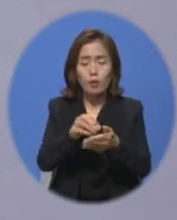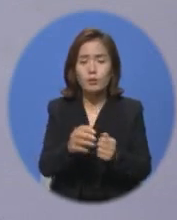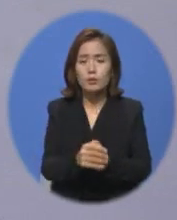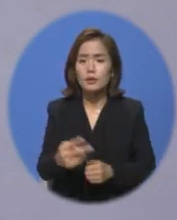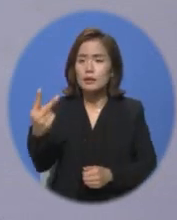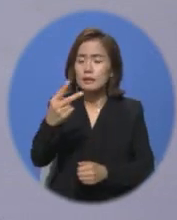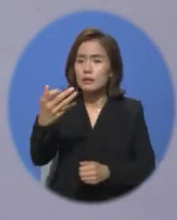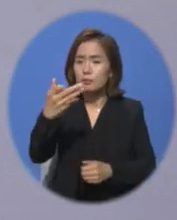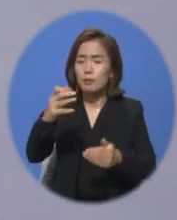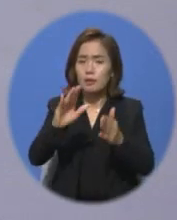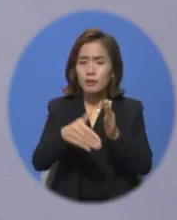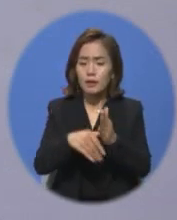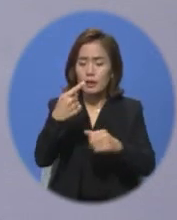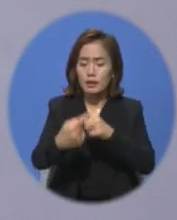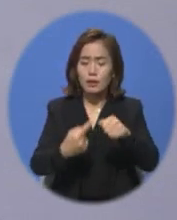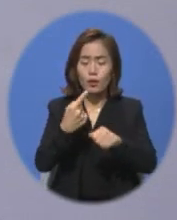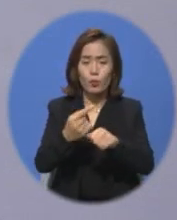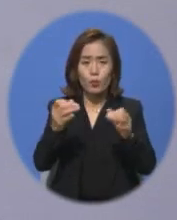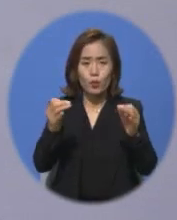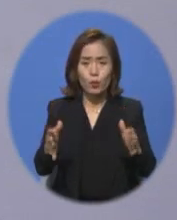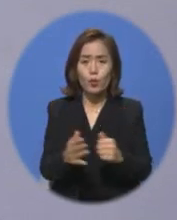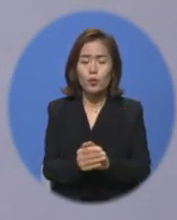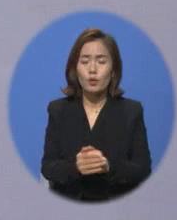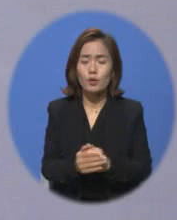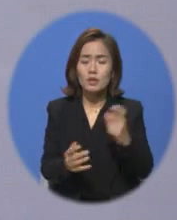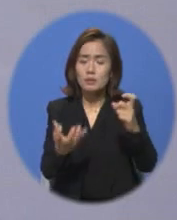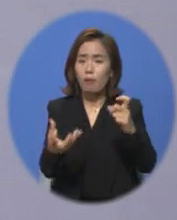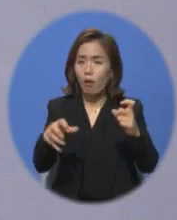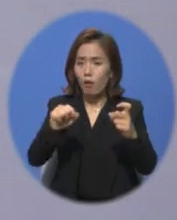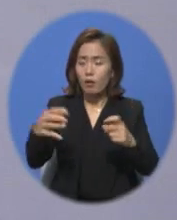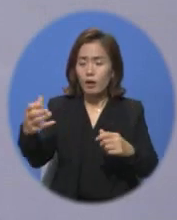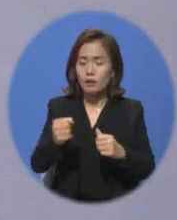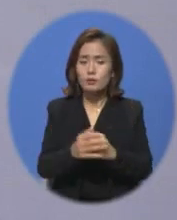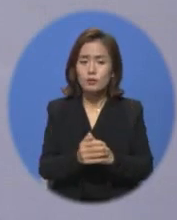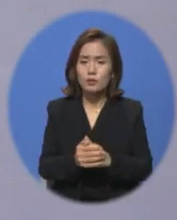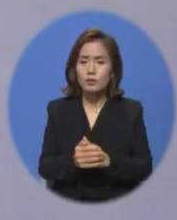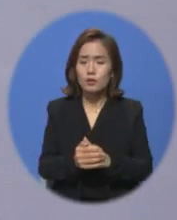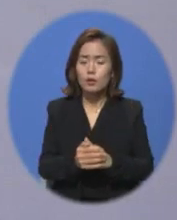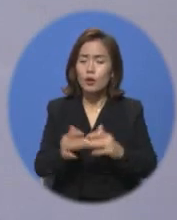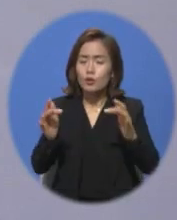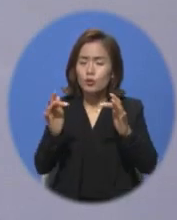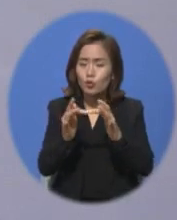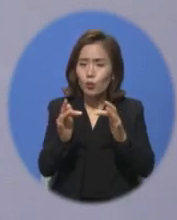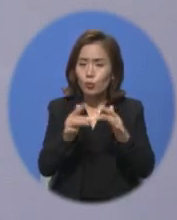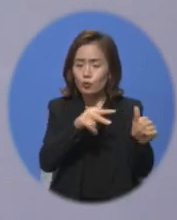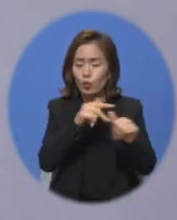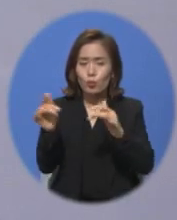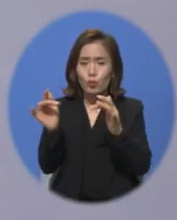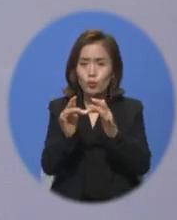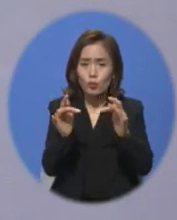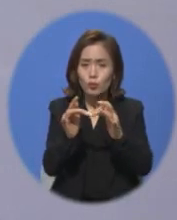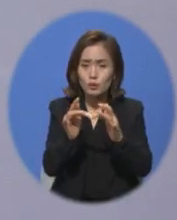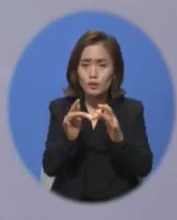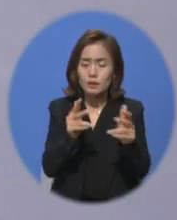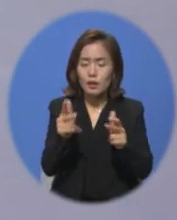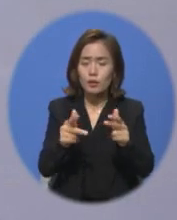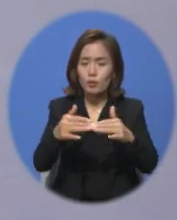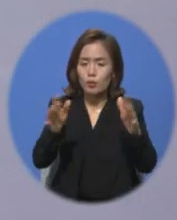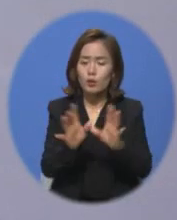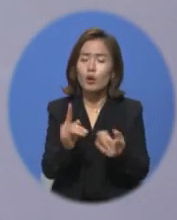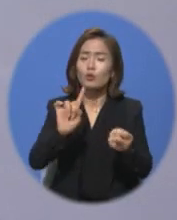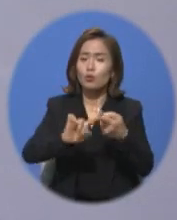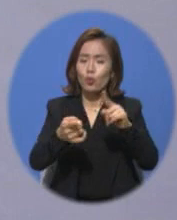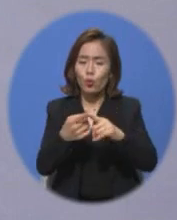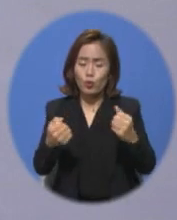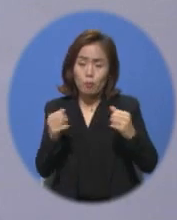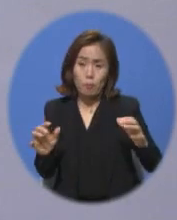그리고2018년한해동안 NIPA와같은기관들과협력하여 광주AI